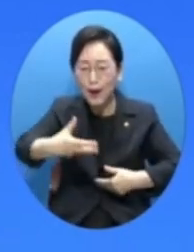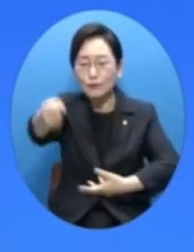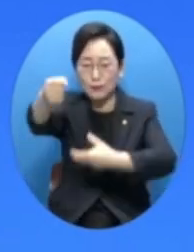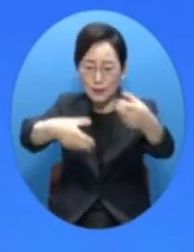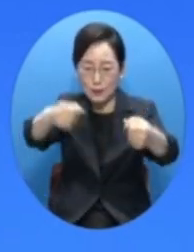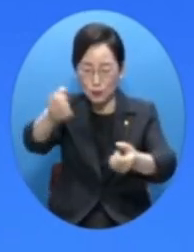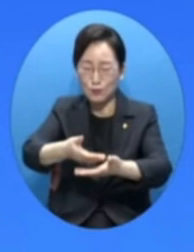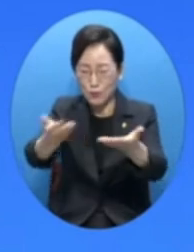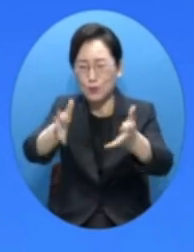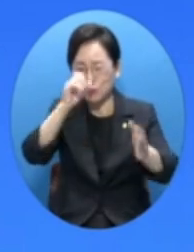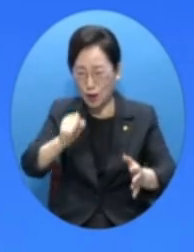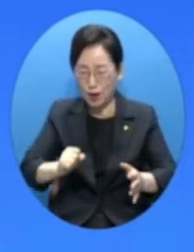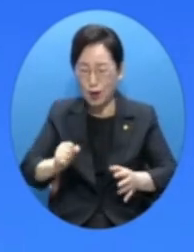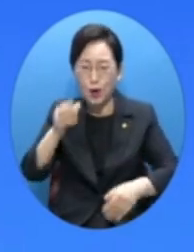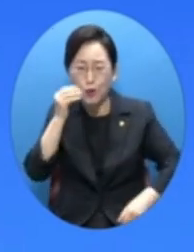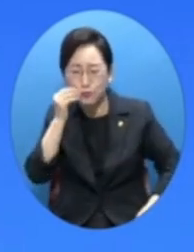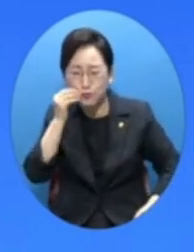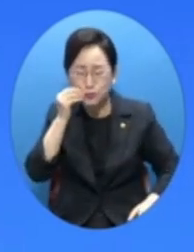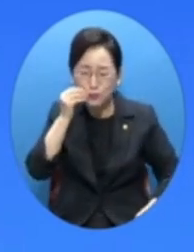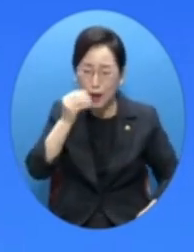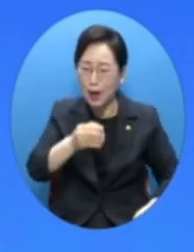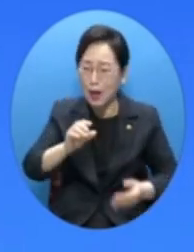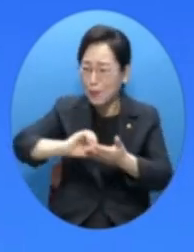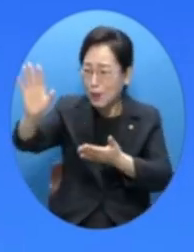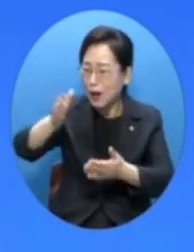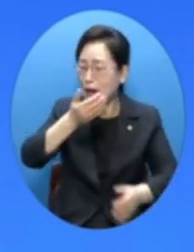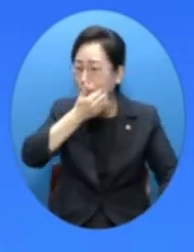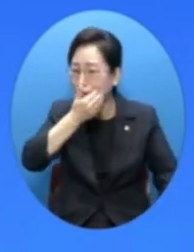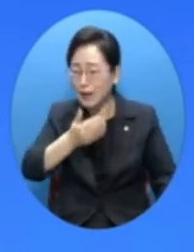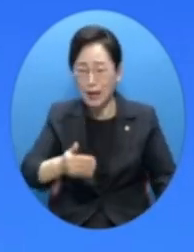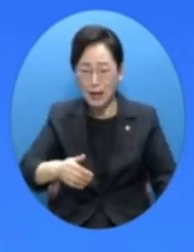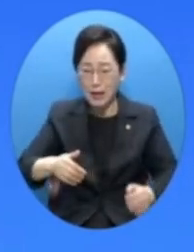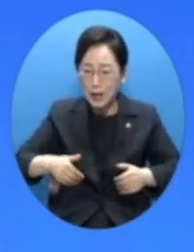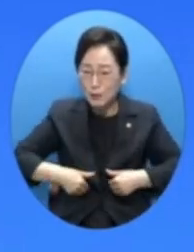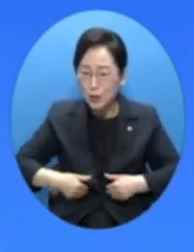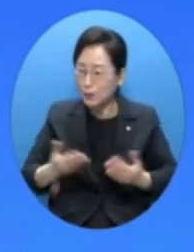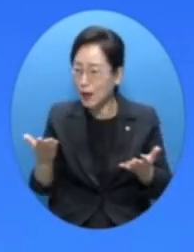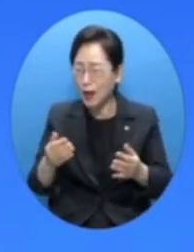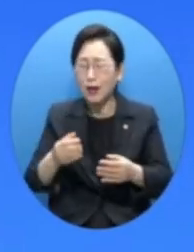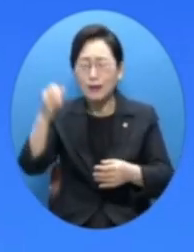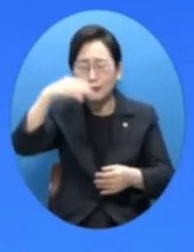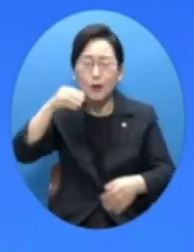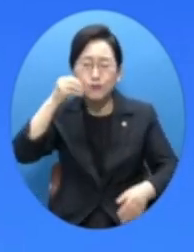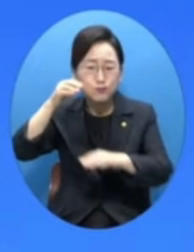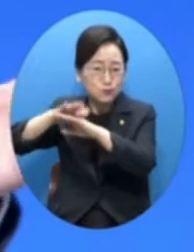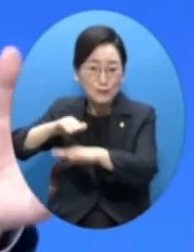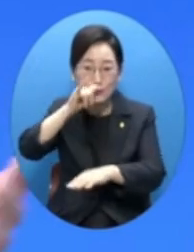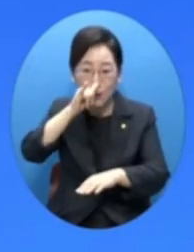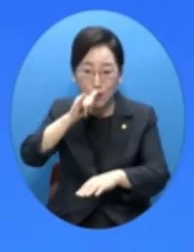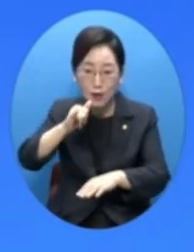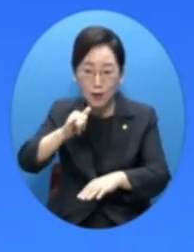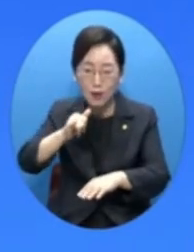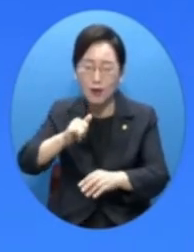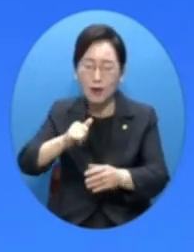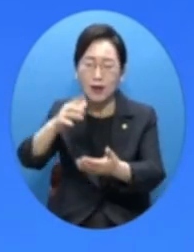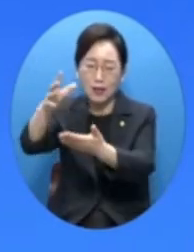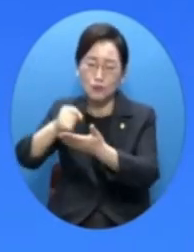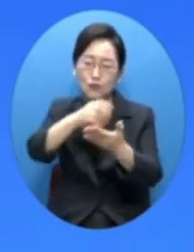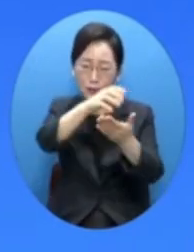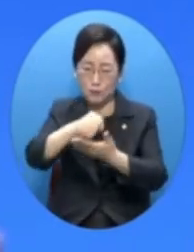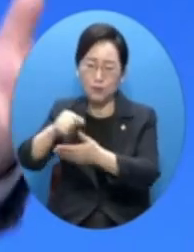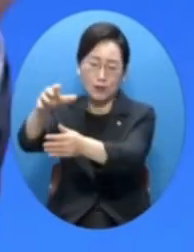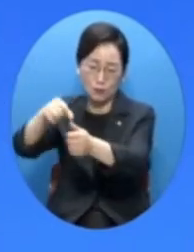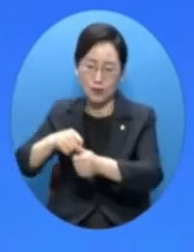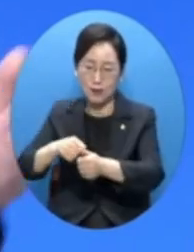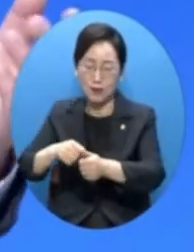안 놓고 쓰고 버리긴 아깝고 쓰기는 할 필요가 없으니까 두는 것들이 있습니다. 이런 걸 이제 누구든지 필요한